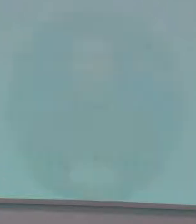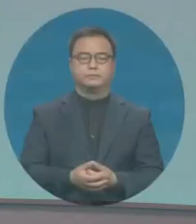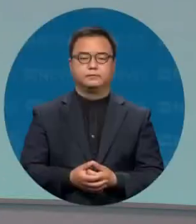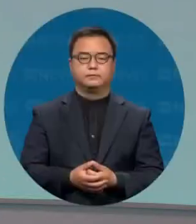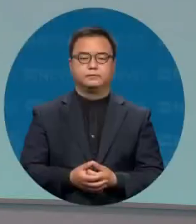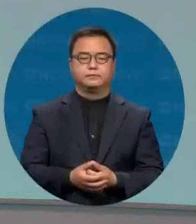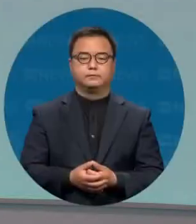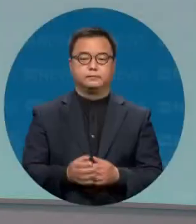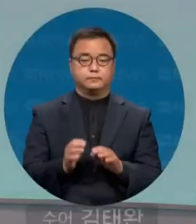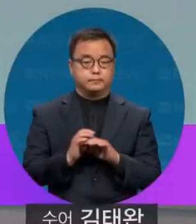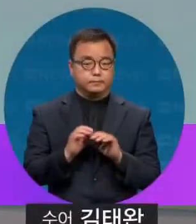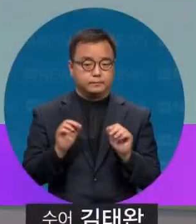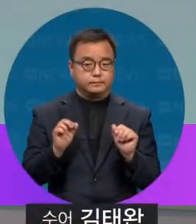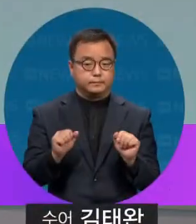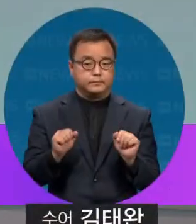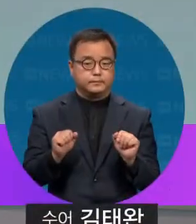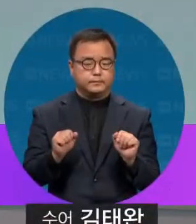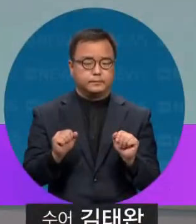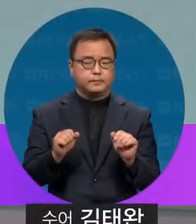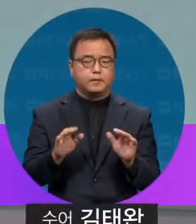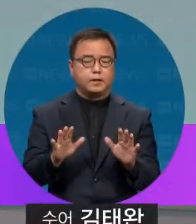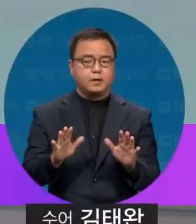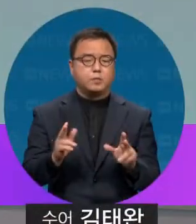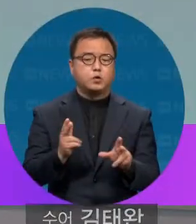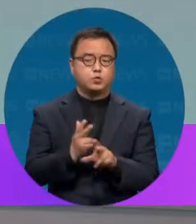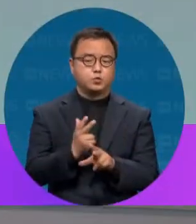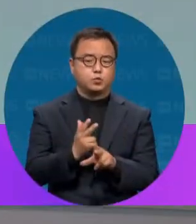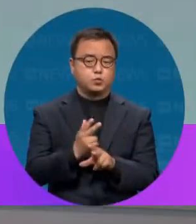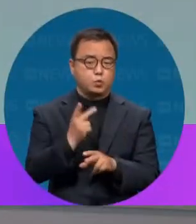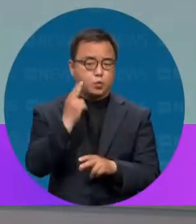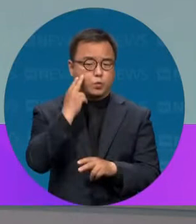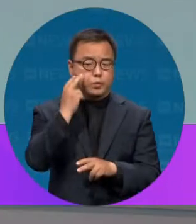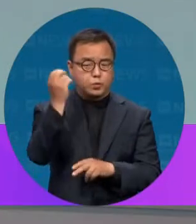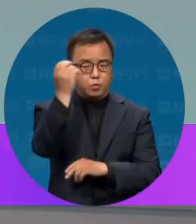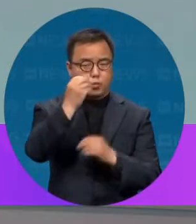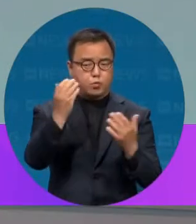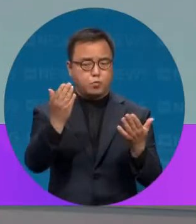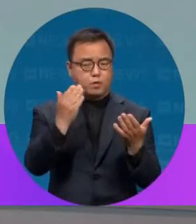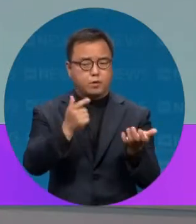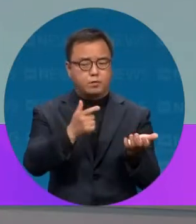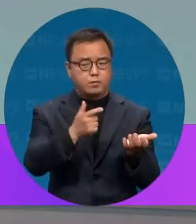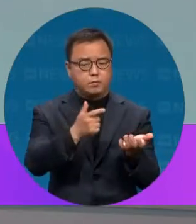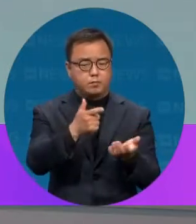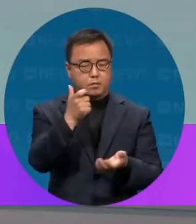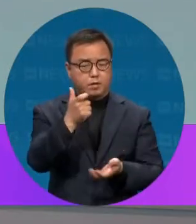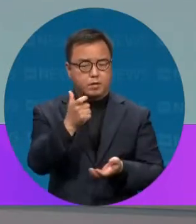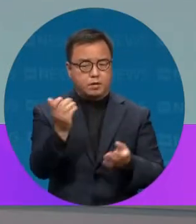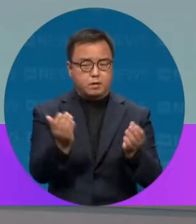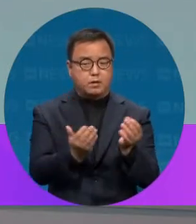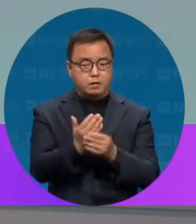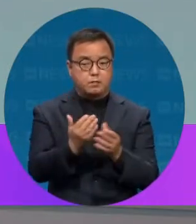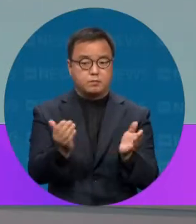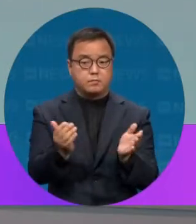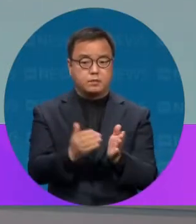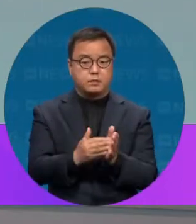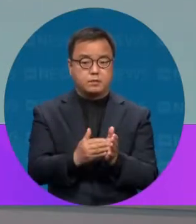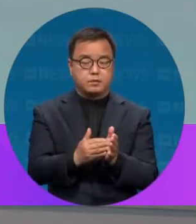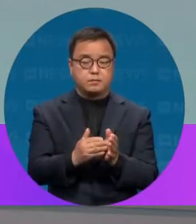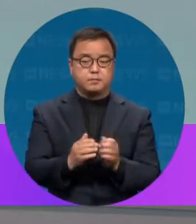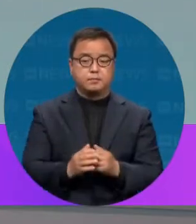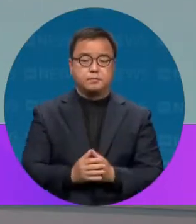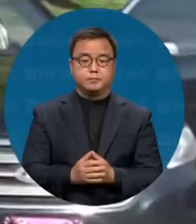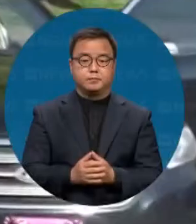미국 고등학교에서 이번 주또 총격 사건이 발생했습니다. 이 사건 오늘 좀 자세히 들여다볼 텐데요. 60초 뉴스부터 보고 오시죠.